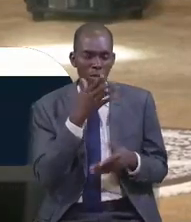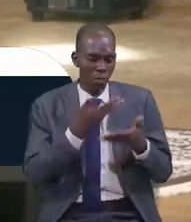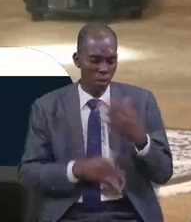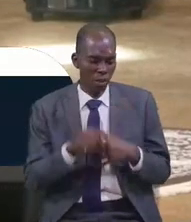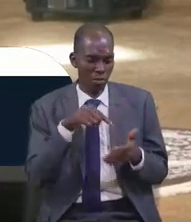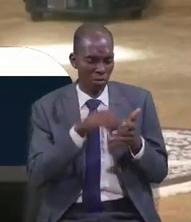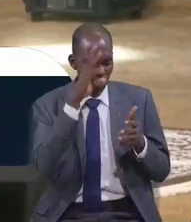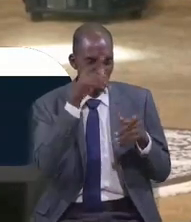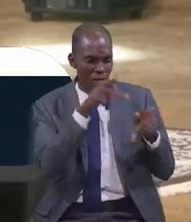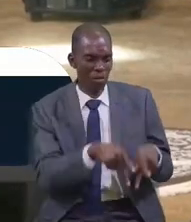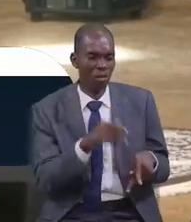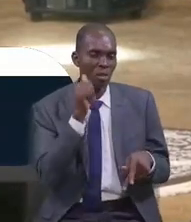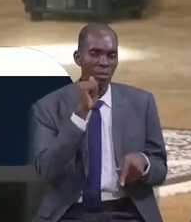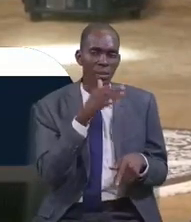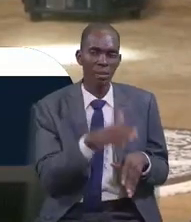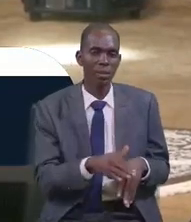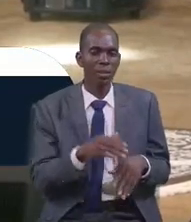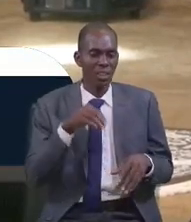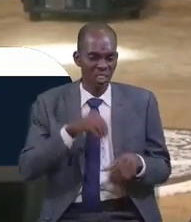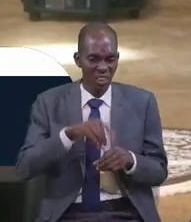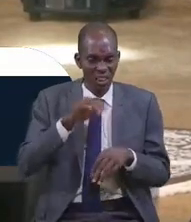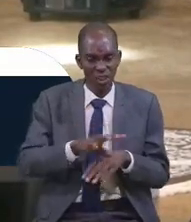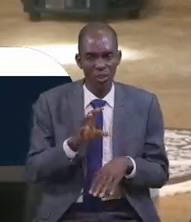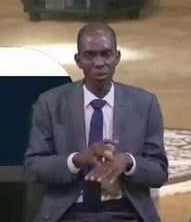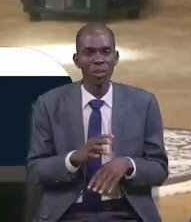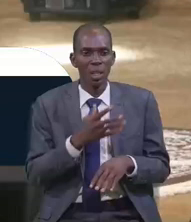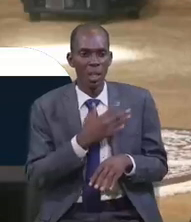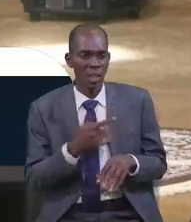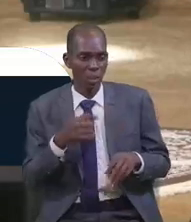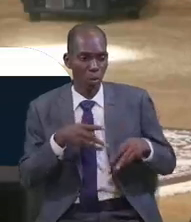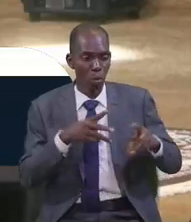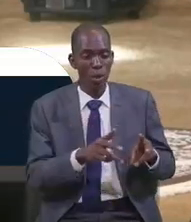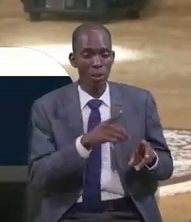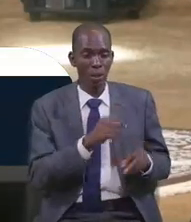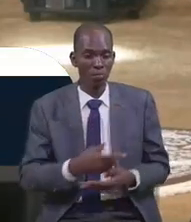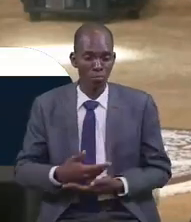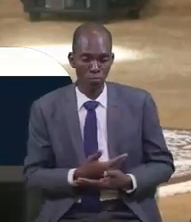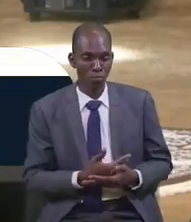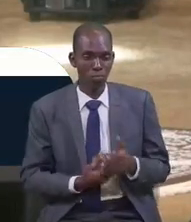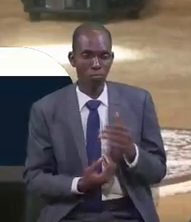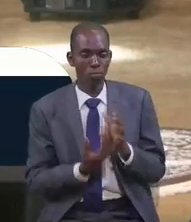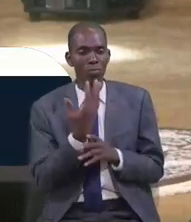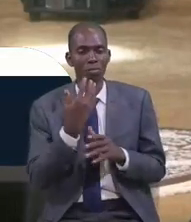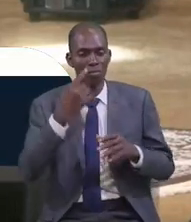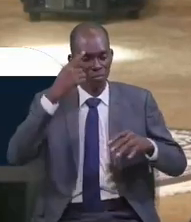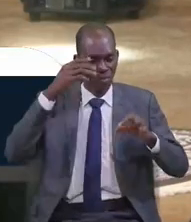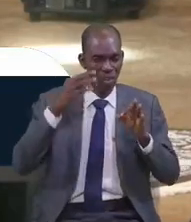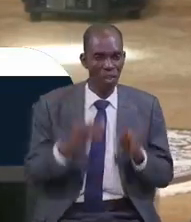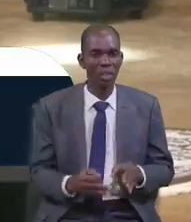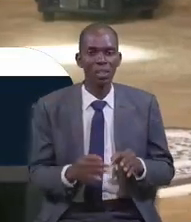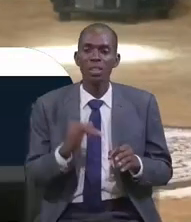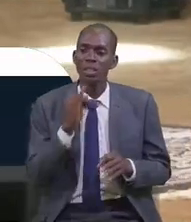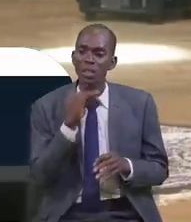amenée dans cette église et dans d'autres églises, mais il a choisi sa voie qui est la voie du monde et dit que je